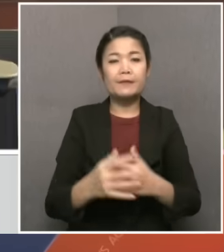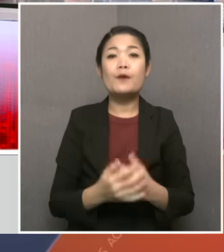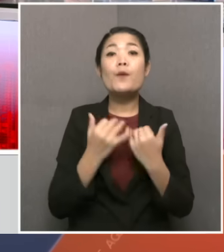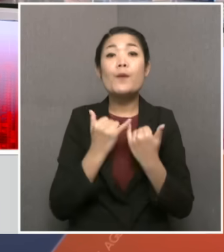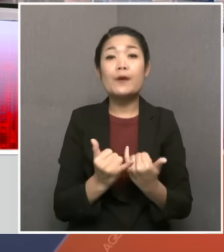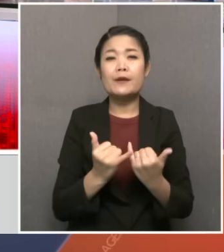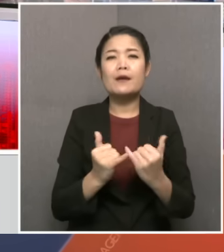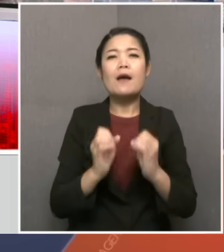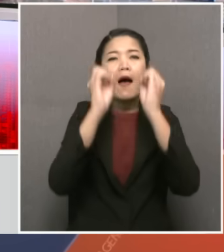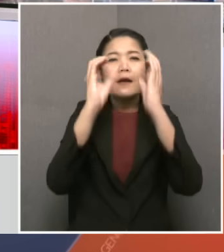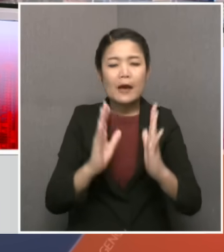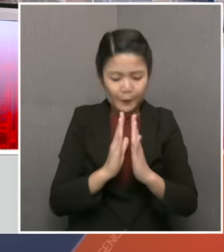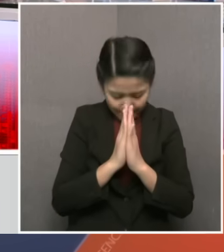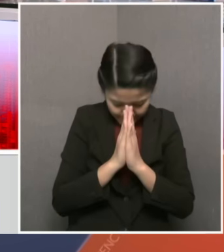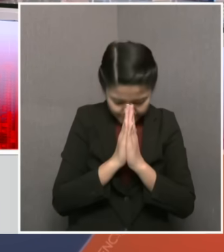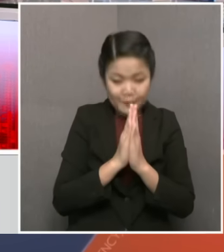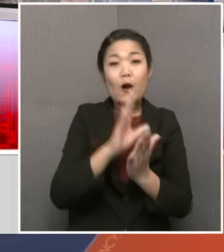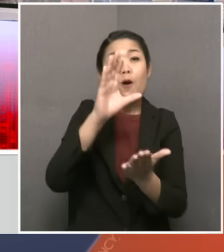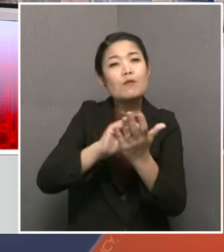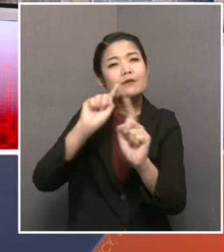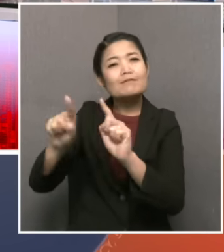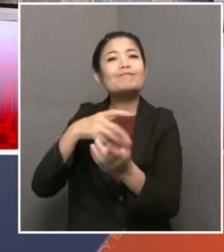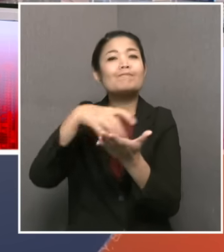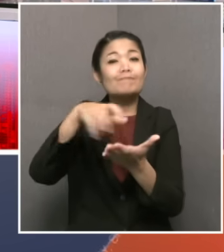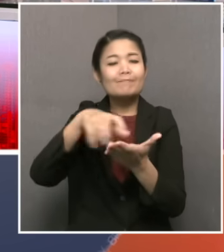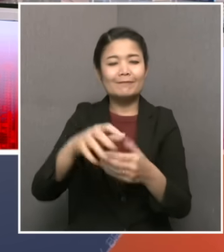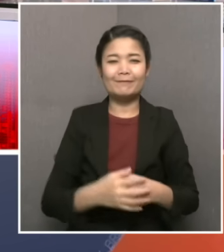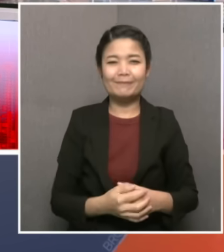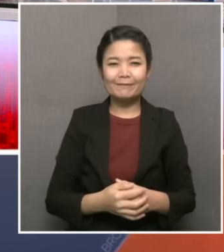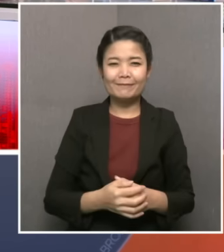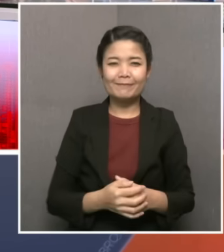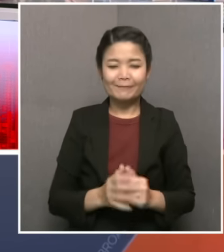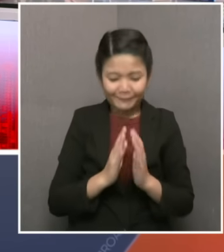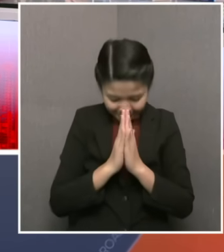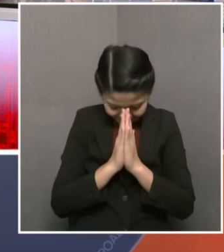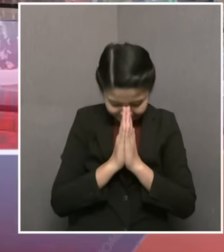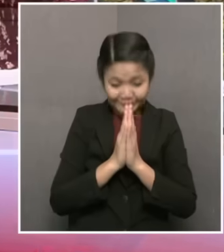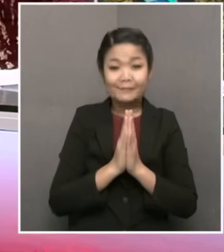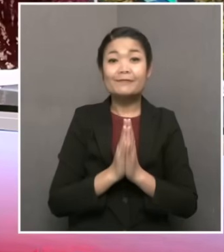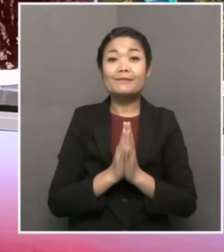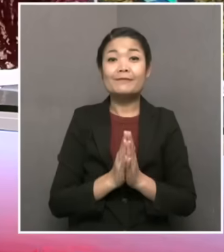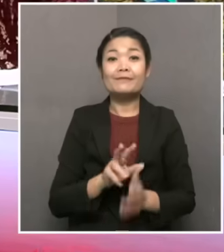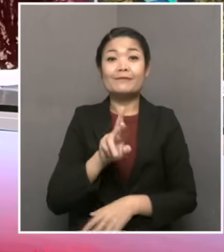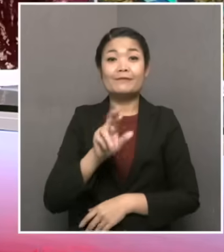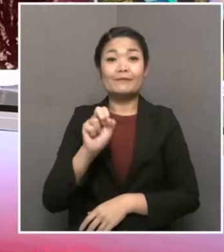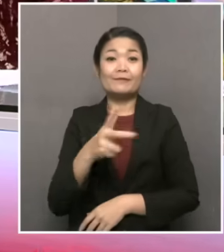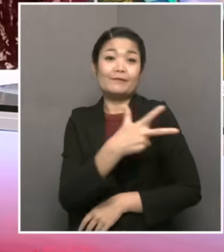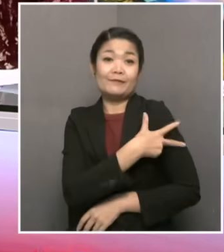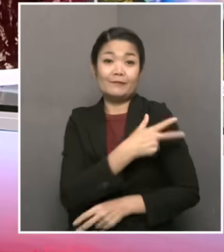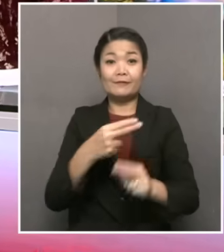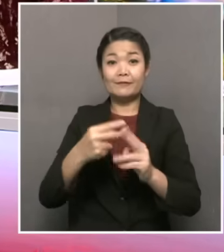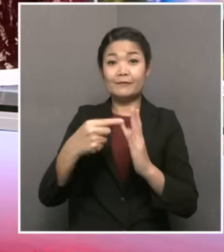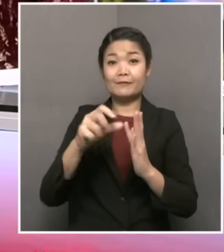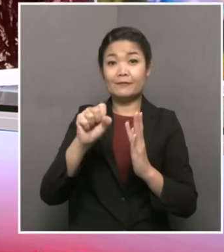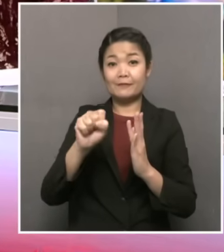ขอบพระคุณอาจารย์มากสำหรับมุมมองและข้อมูลนะคะ ครับสวัสดีครับ ขอบคุณค่ะขอบคุณค่ะรองศาสตราจารย์ดร.เสรีสุภราทิตย์นะคะ